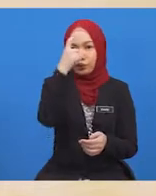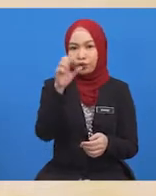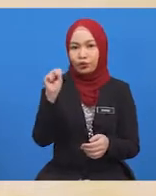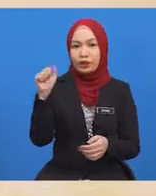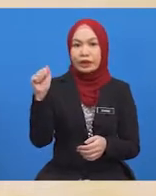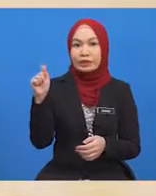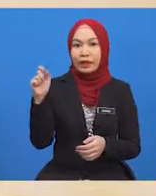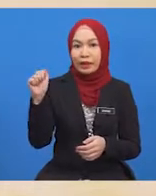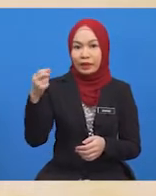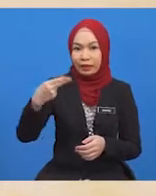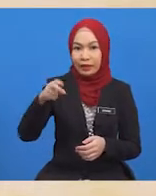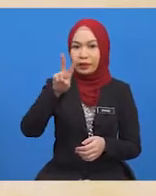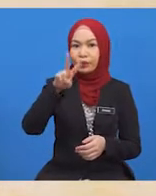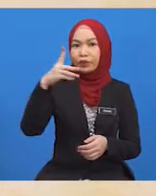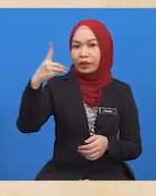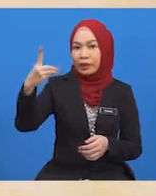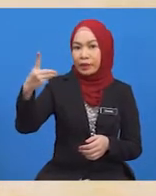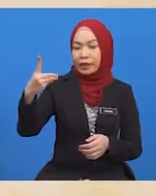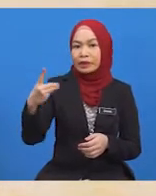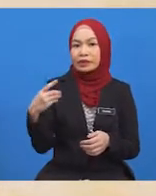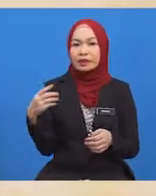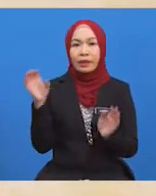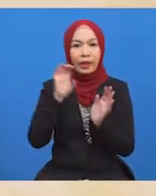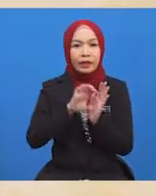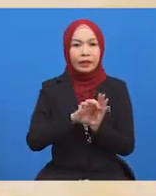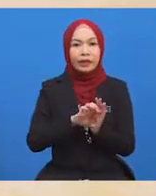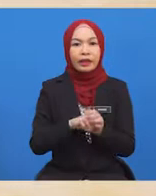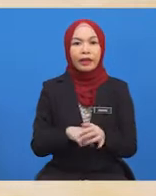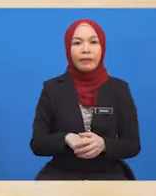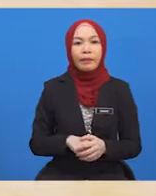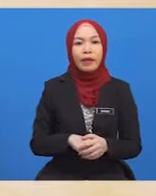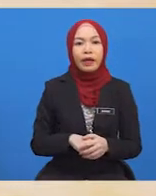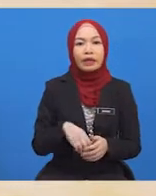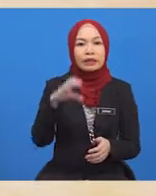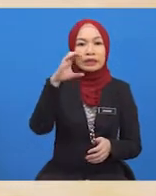iaitu rajah C dan rajah D pada satah mengufuk.